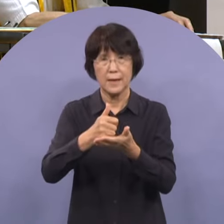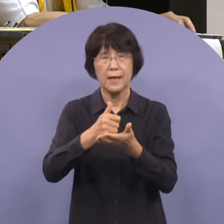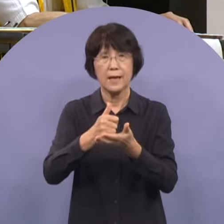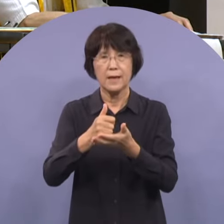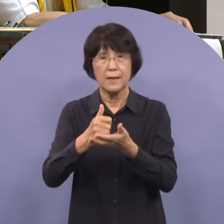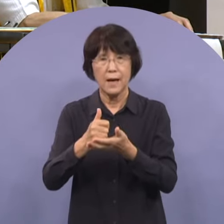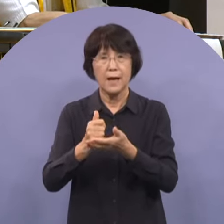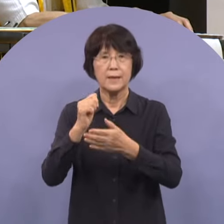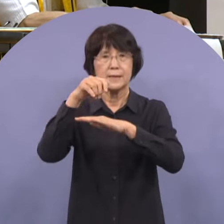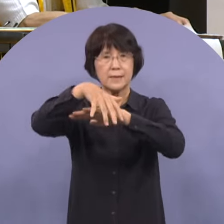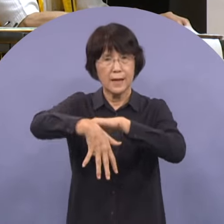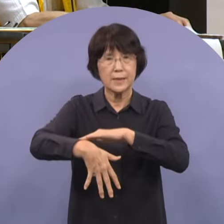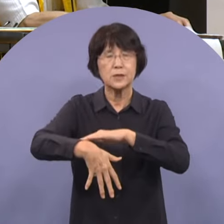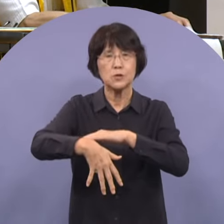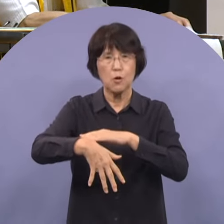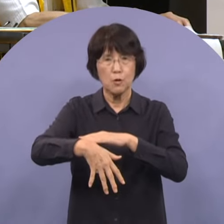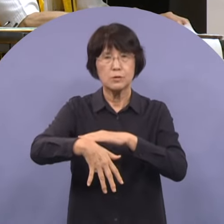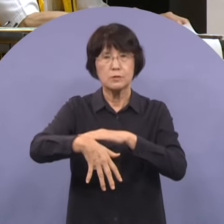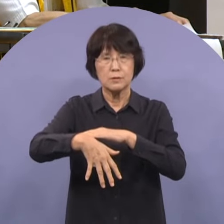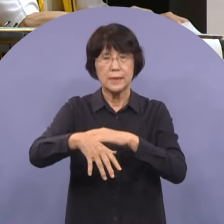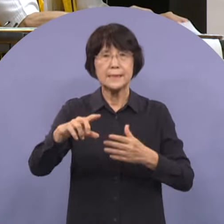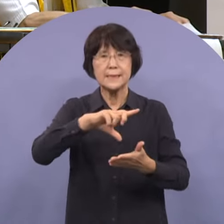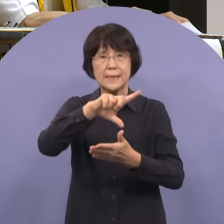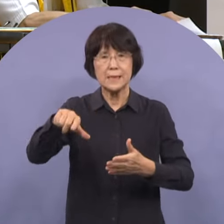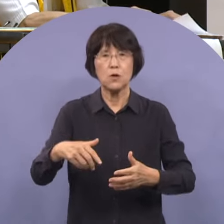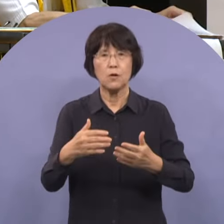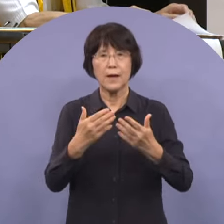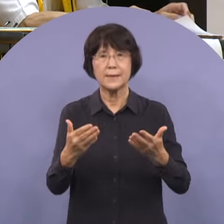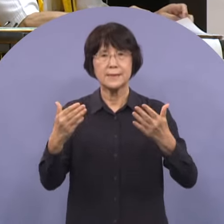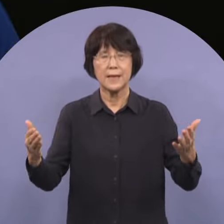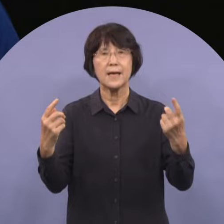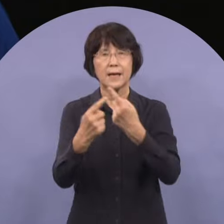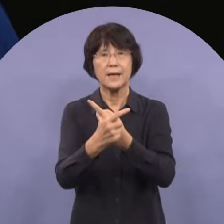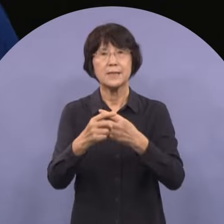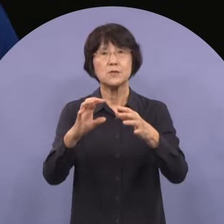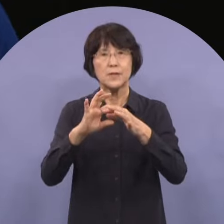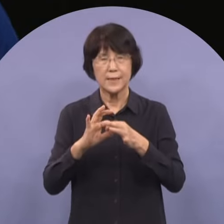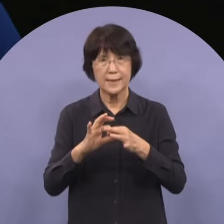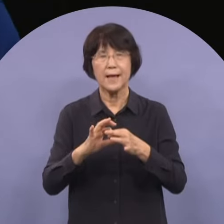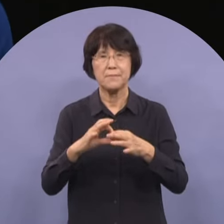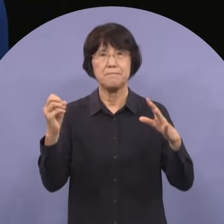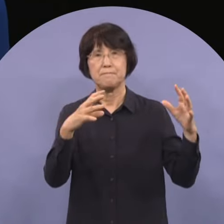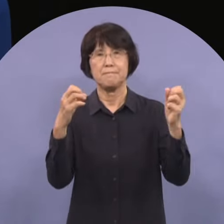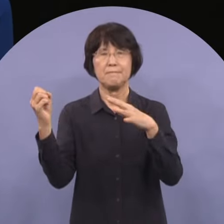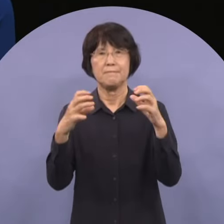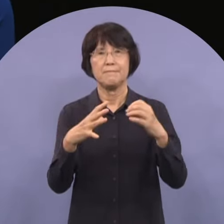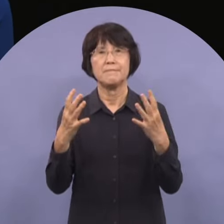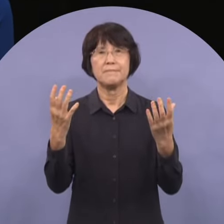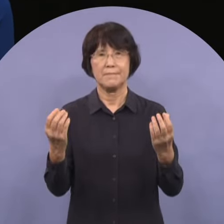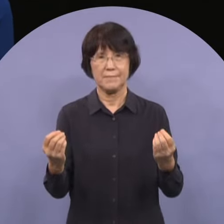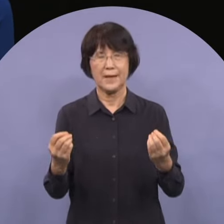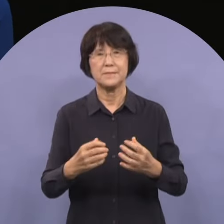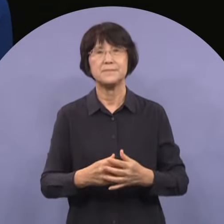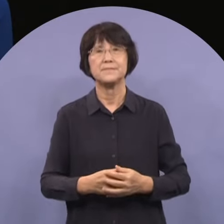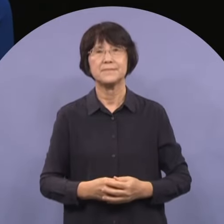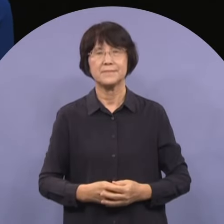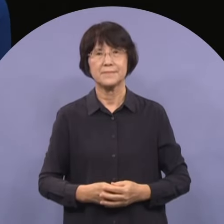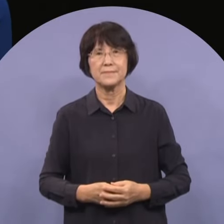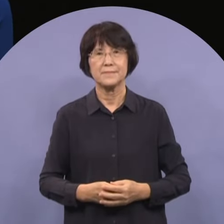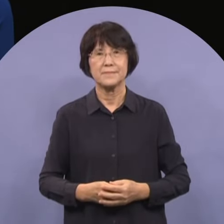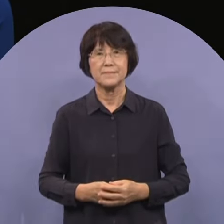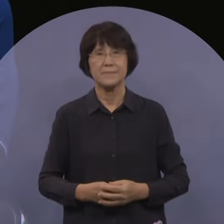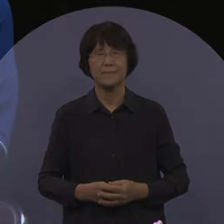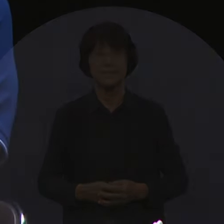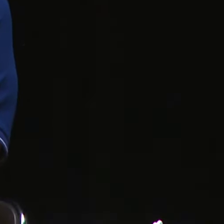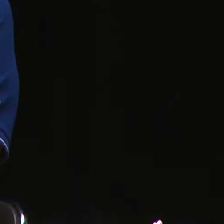域の活性化についてをテーマに、地域の魅力である滝の活用方法について意見が交わされました